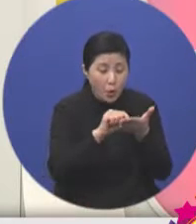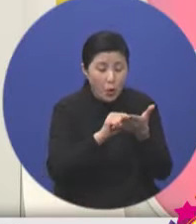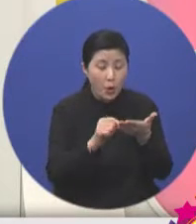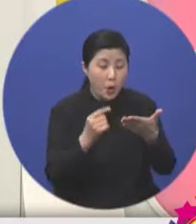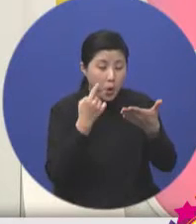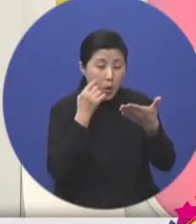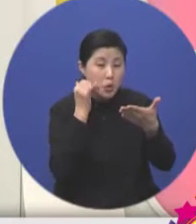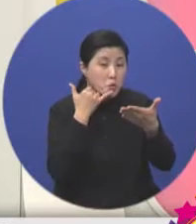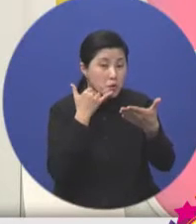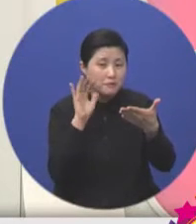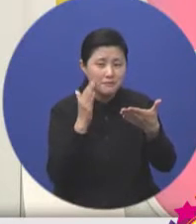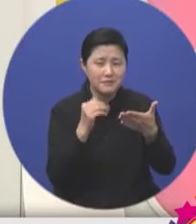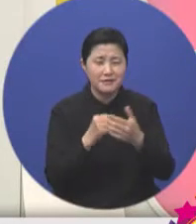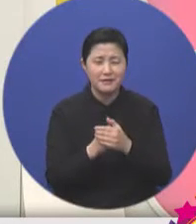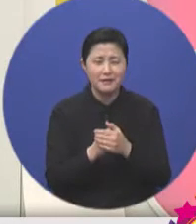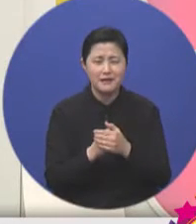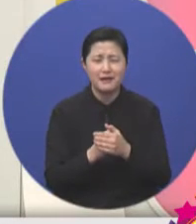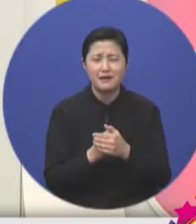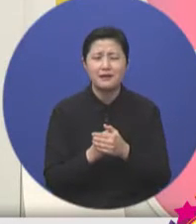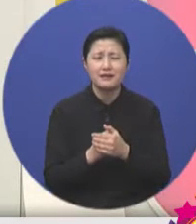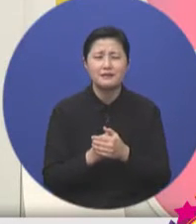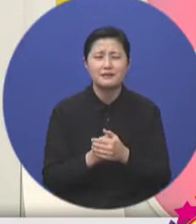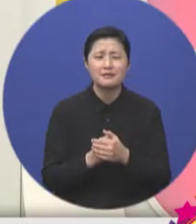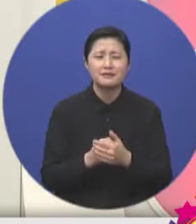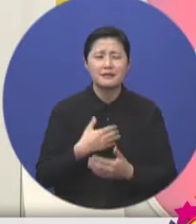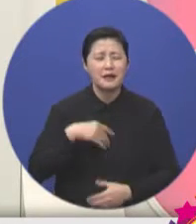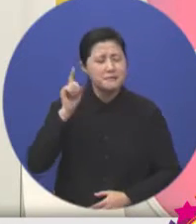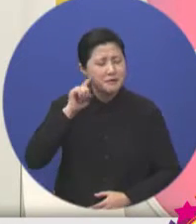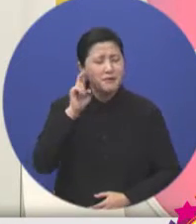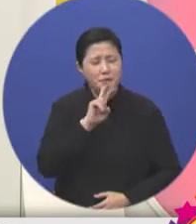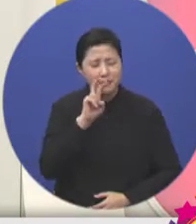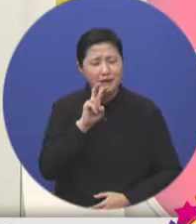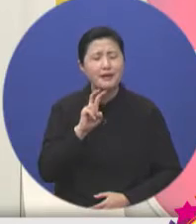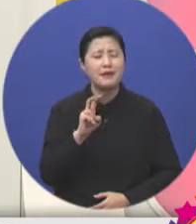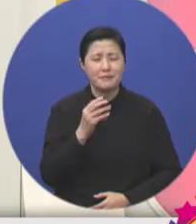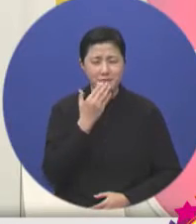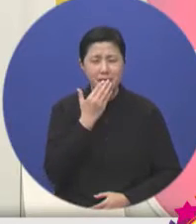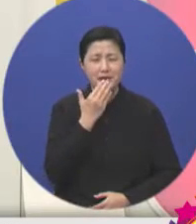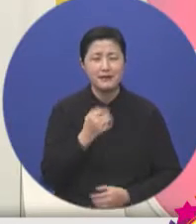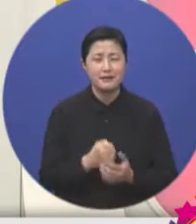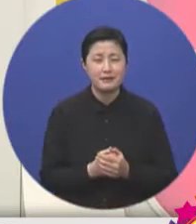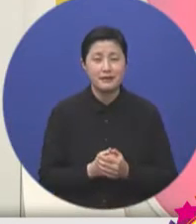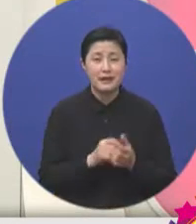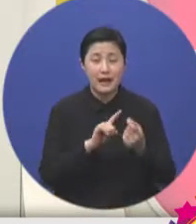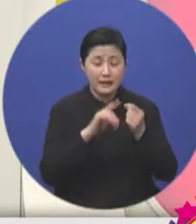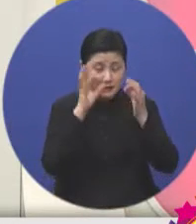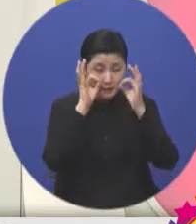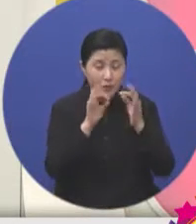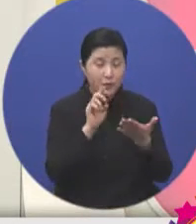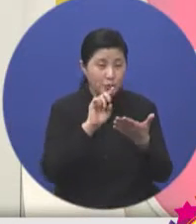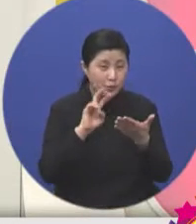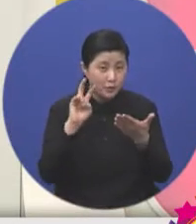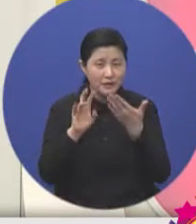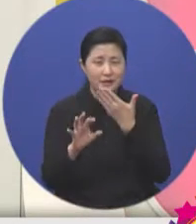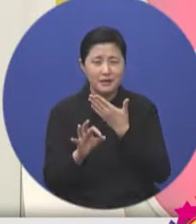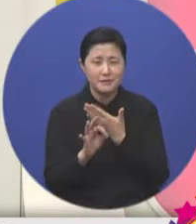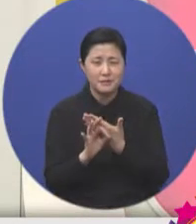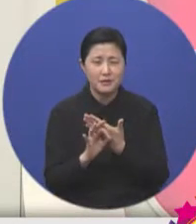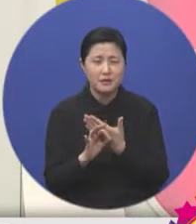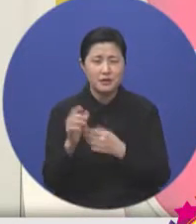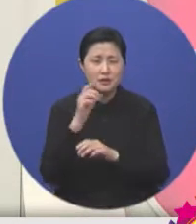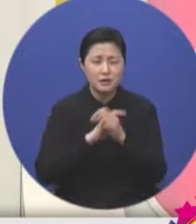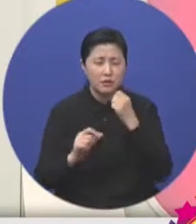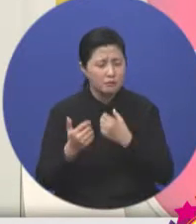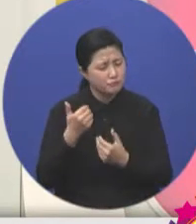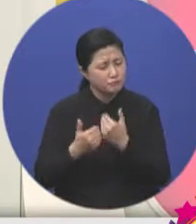되는데. 적으면 할 수 있어요. 내가 맨날 불러서 아. 그래요. 노래할 때 근데 또 가사 보고 하면 또 우리 오히려 노래가